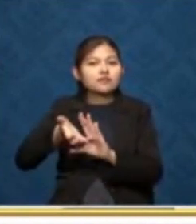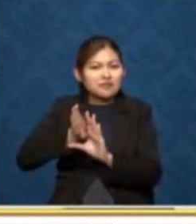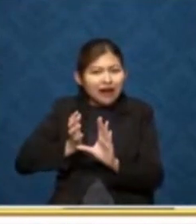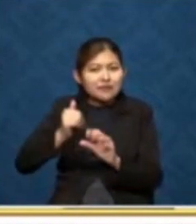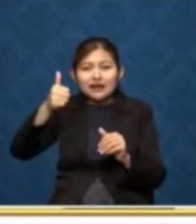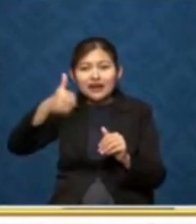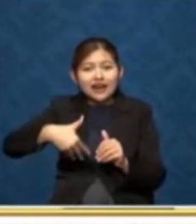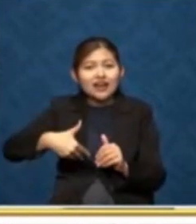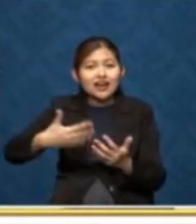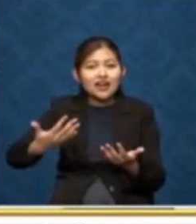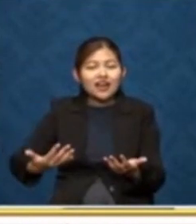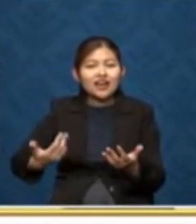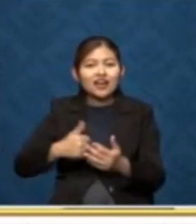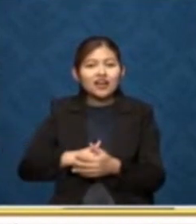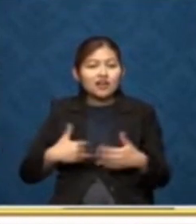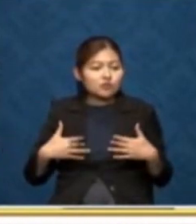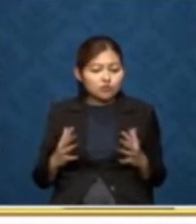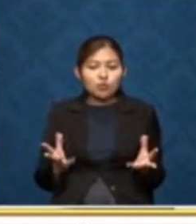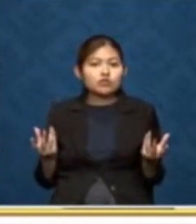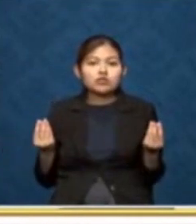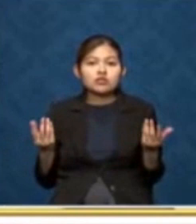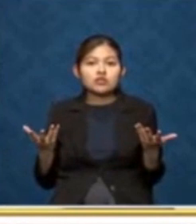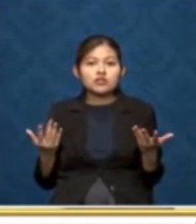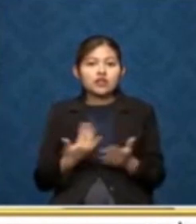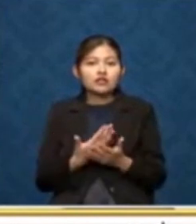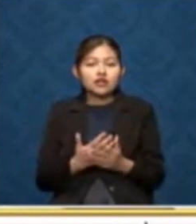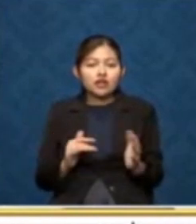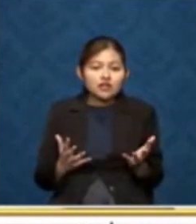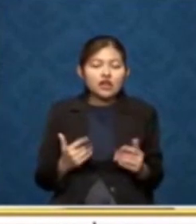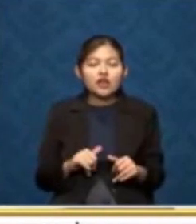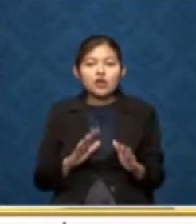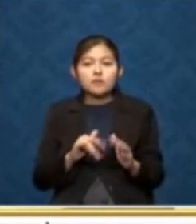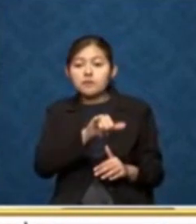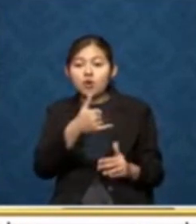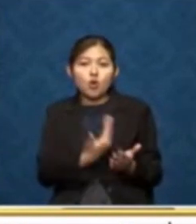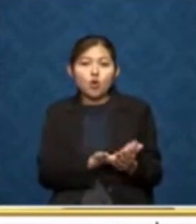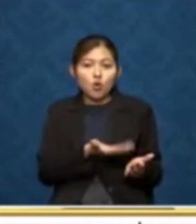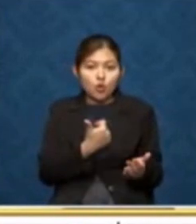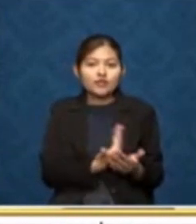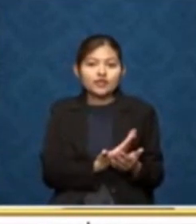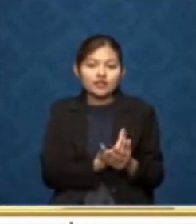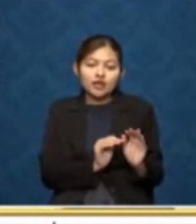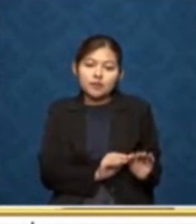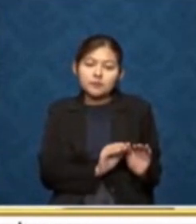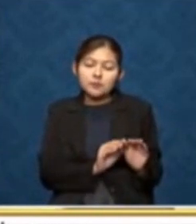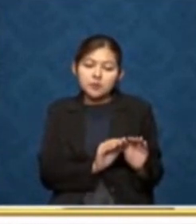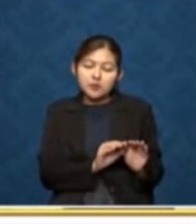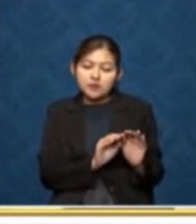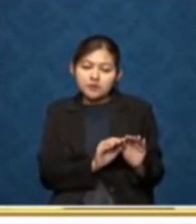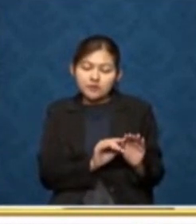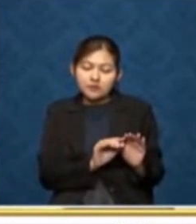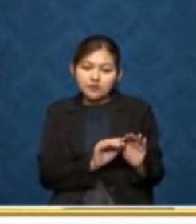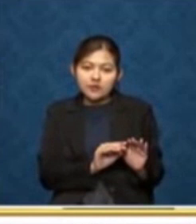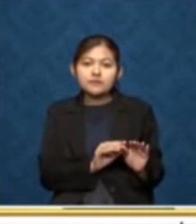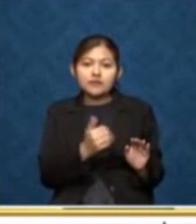ครับชาวบ้านที่เคยมีฐานะดีเก็บเงินมาทั้งชีวิตอุตส่าห์เก็บเงินจากการใช้แรงงานของตัว